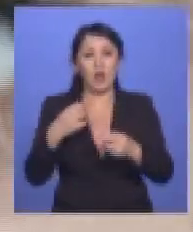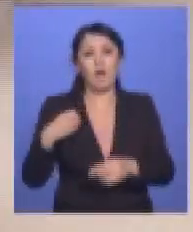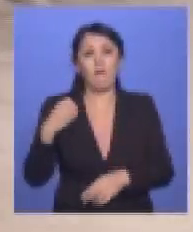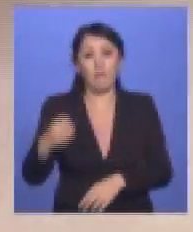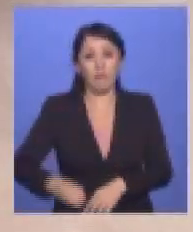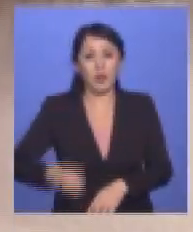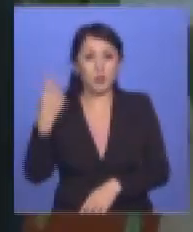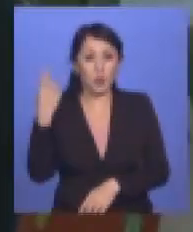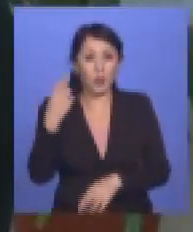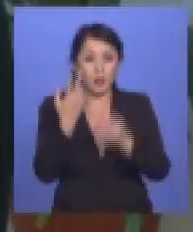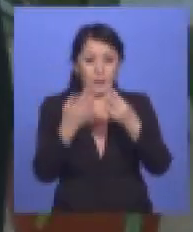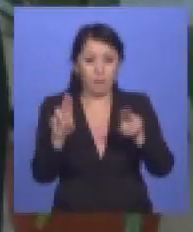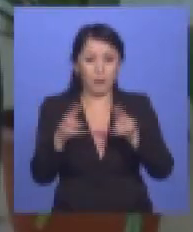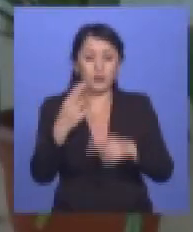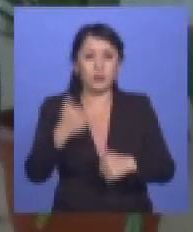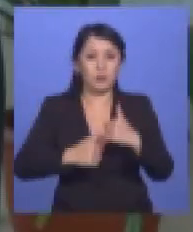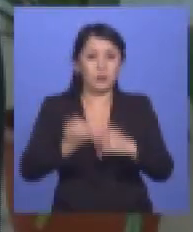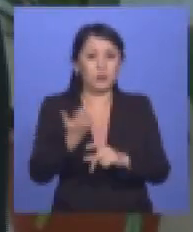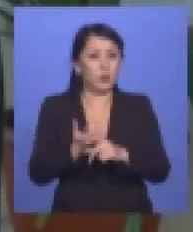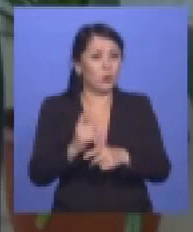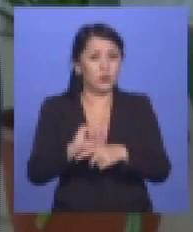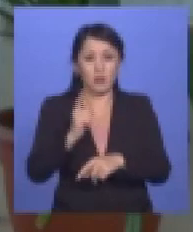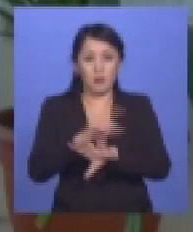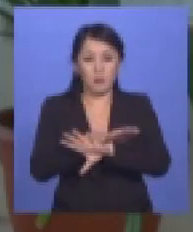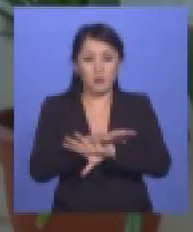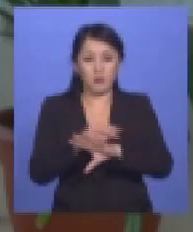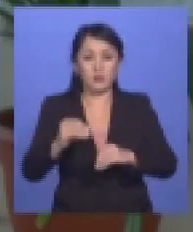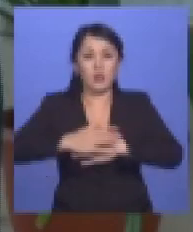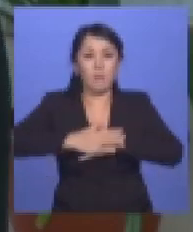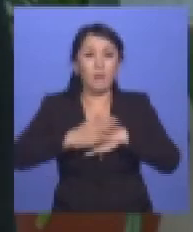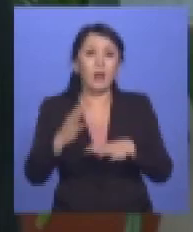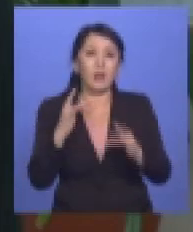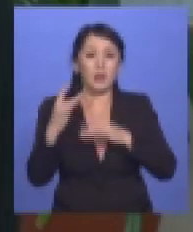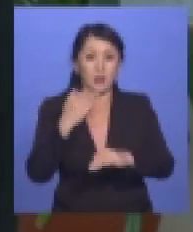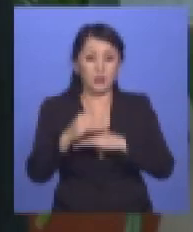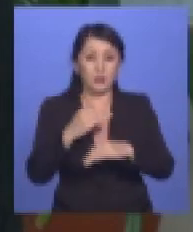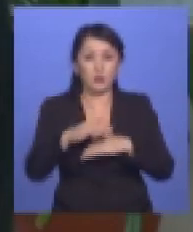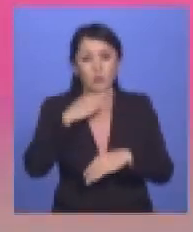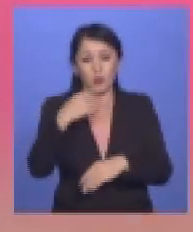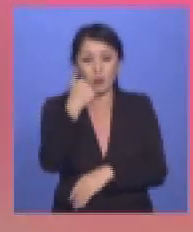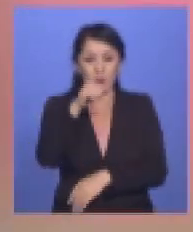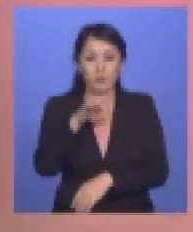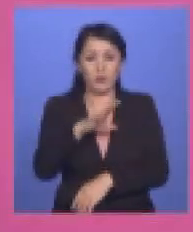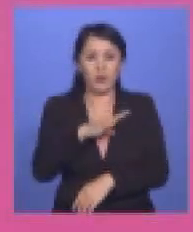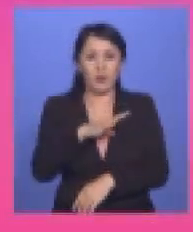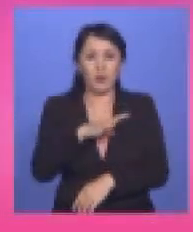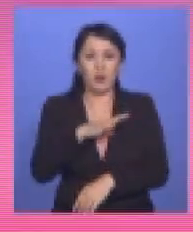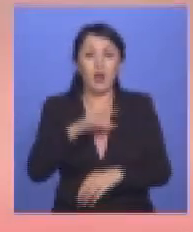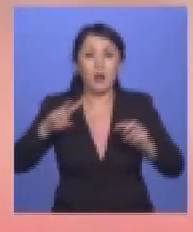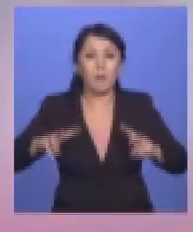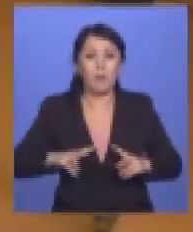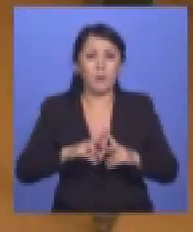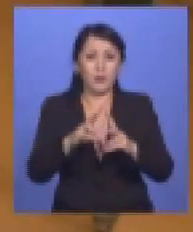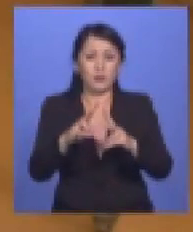тілдерінде ән айтқан ұнайды. Жарыс мен үшін қатты қиын болмады. Себебі үлкен сахнада жүргеніме бірнеше жыл болды. Ева бұған дейін Астана,